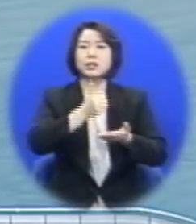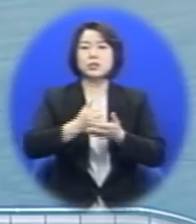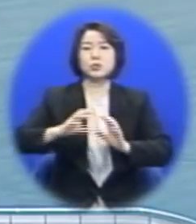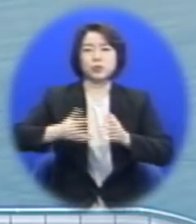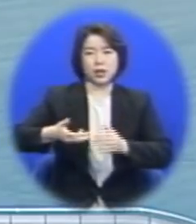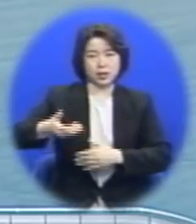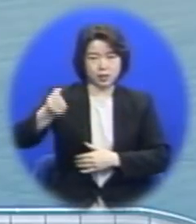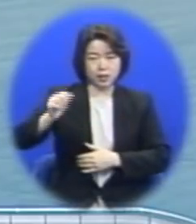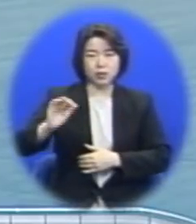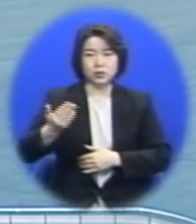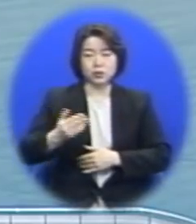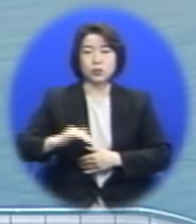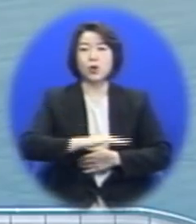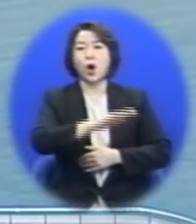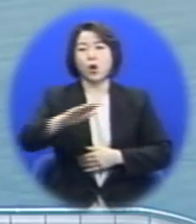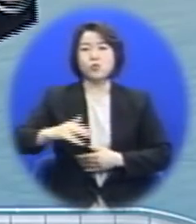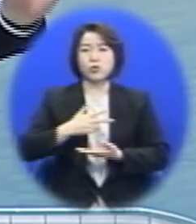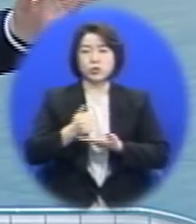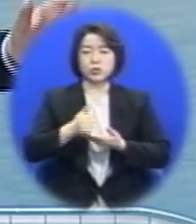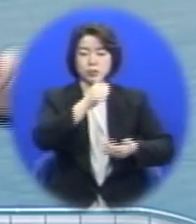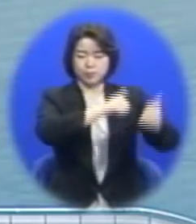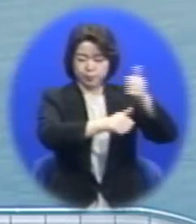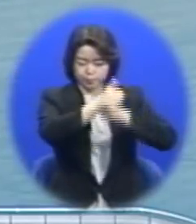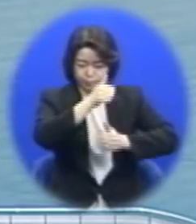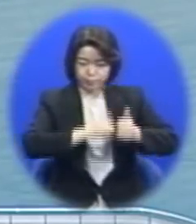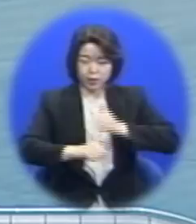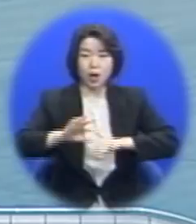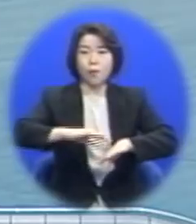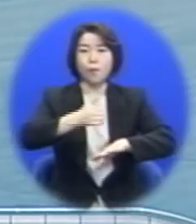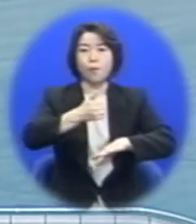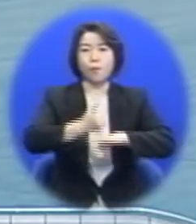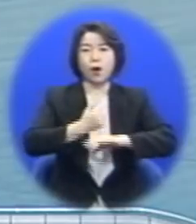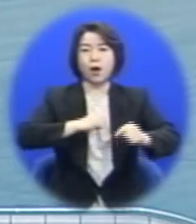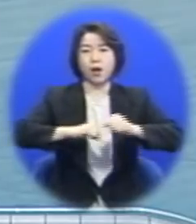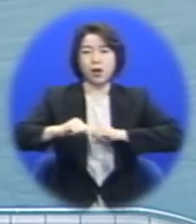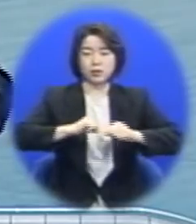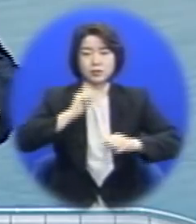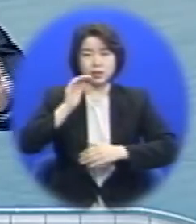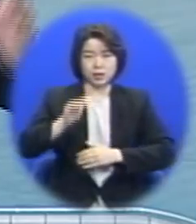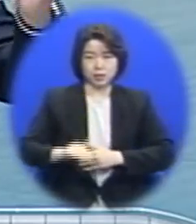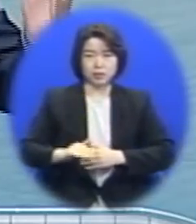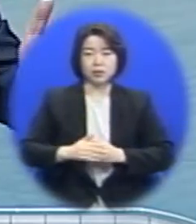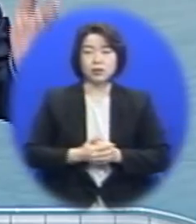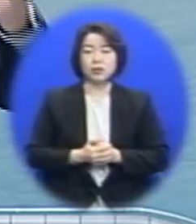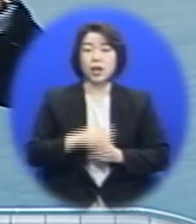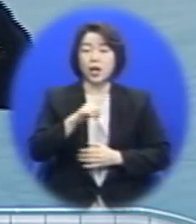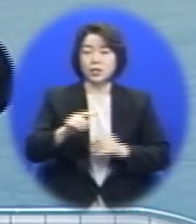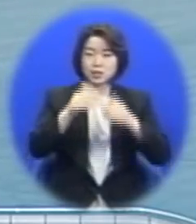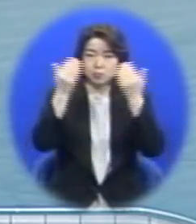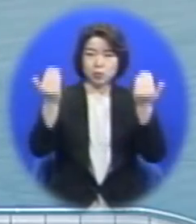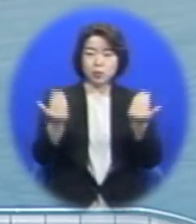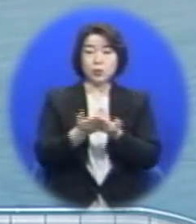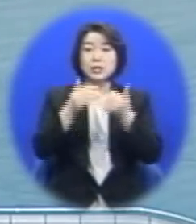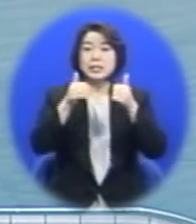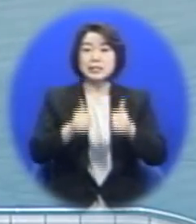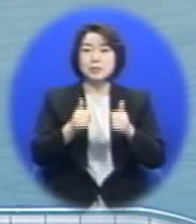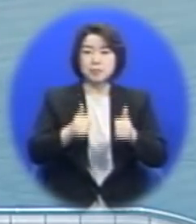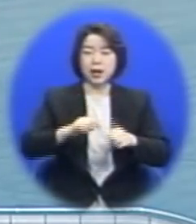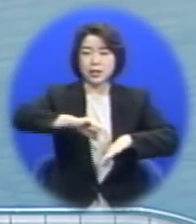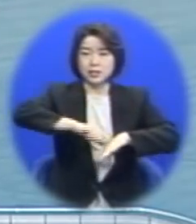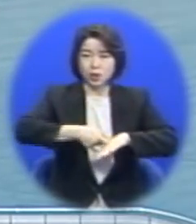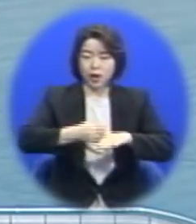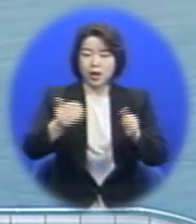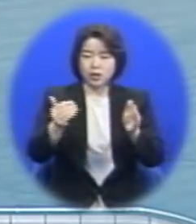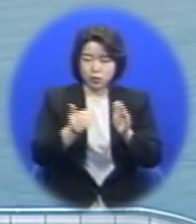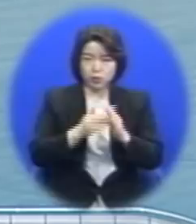될 것이고 우리 주님이 세세토록 왕노릇 하실 것입니다. 이것이 이 모든 심판과 재앙이 끝나고